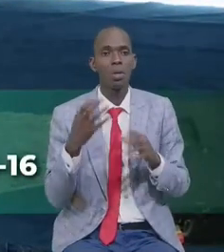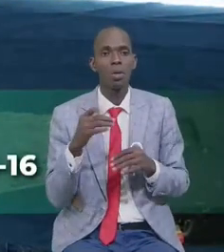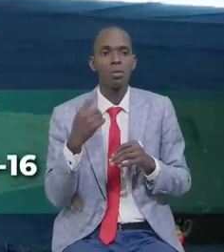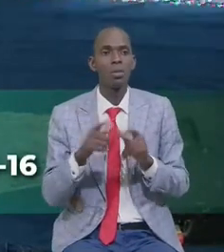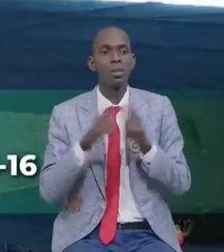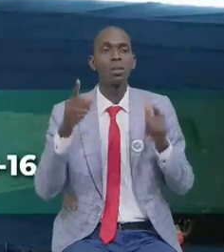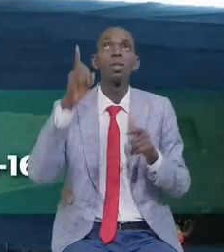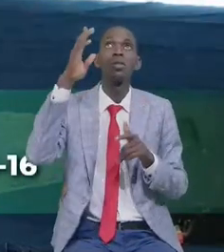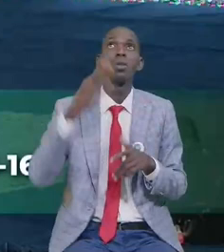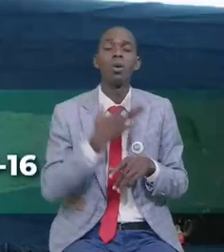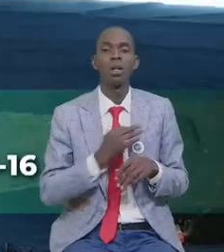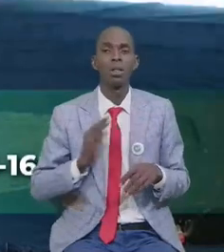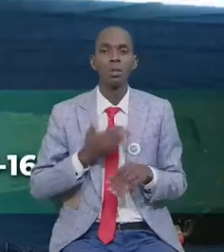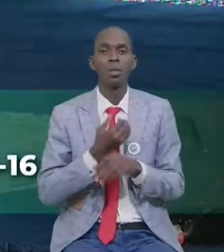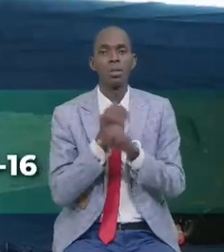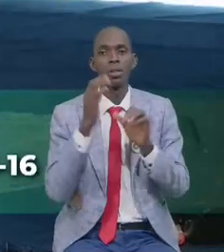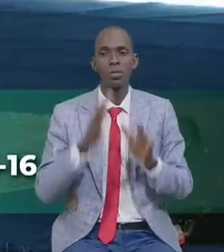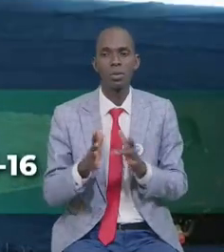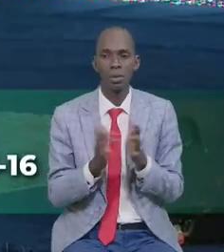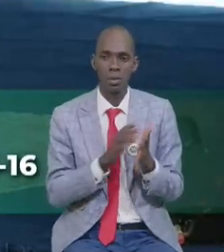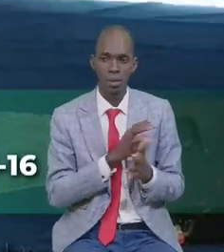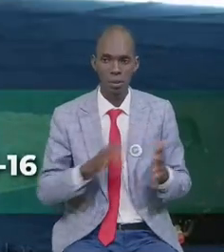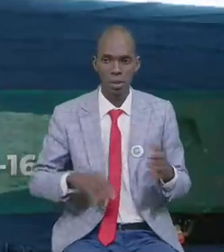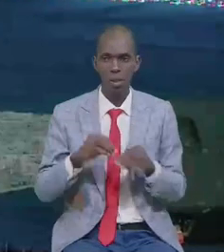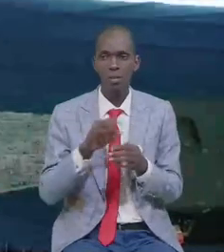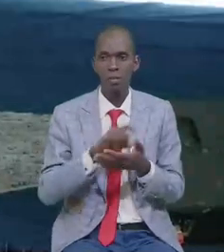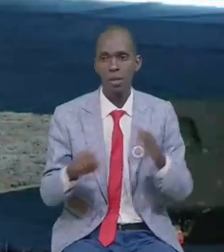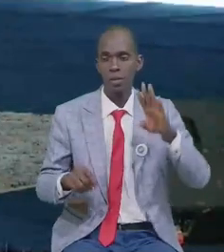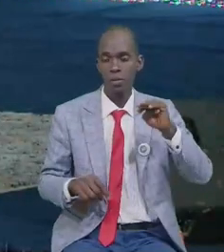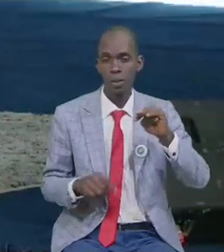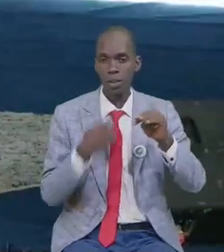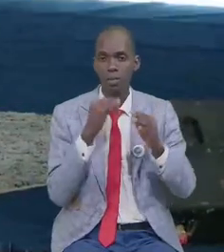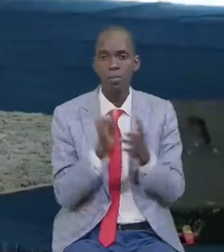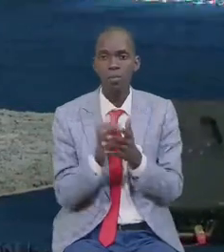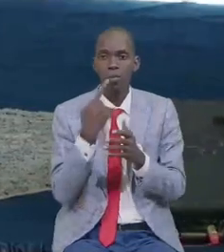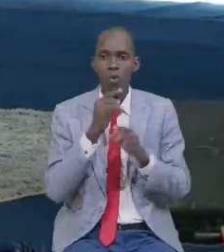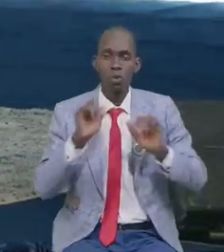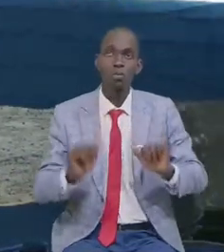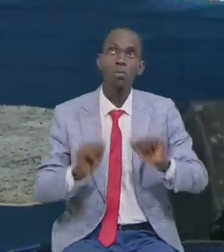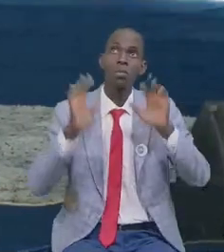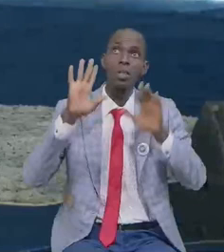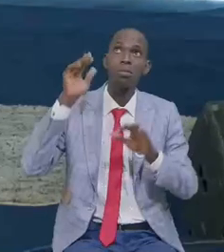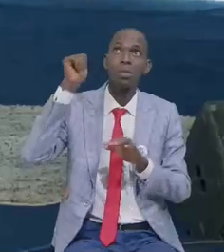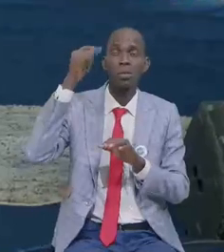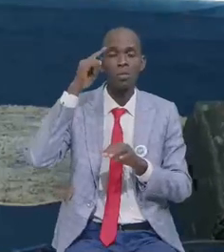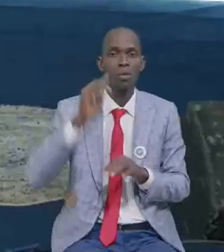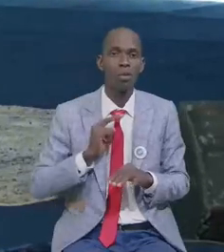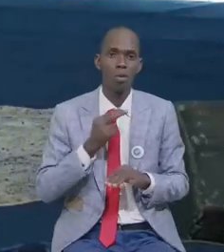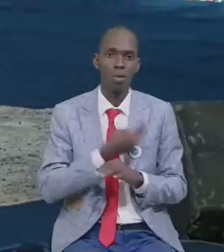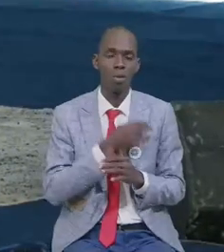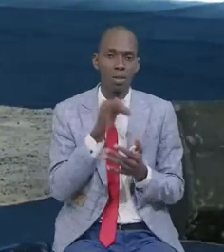Sauveur Jésus-Christ. Verset 14. Et on dit, qui s'est donné lui-même pour nous, afin de